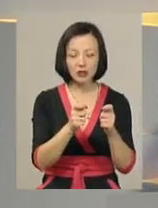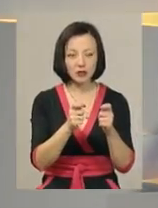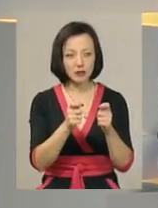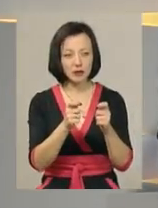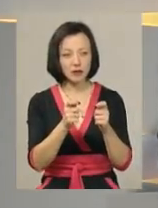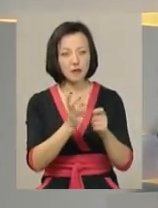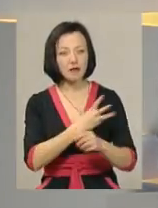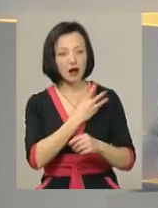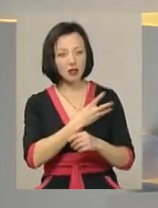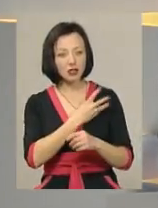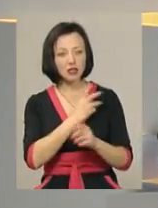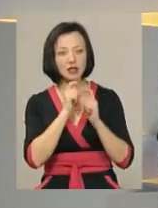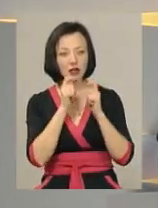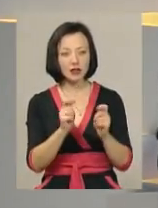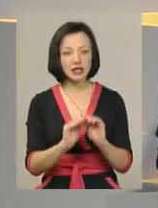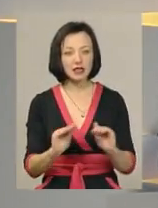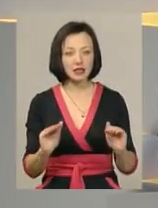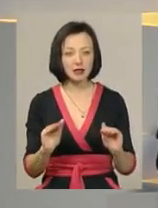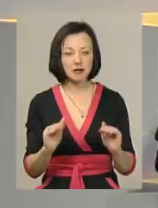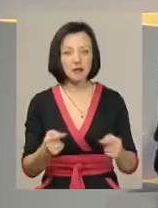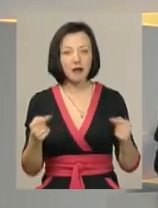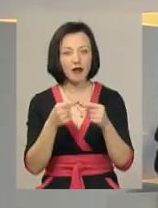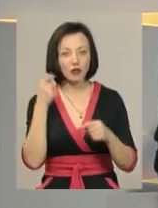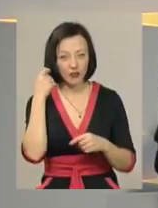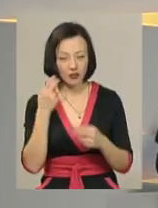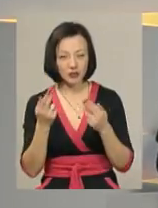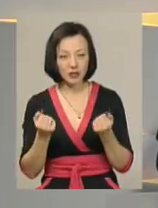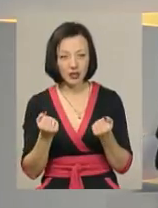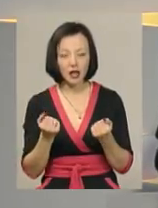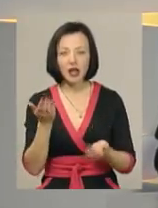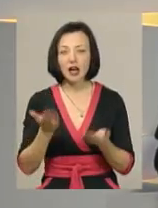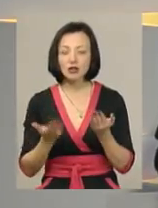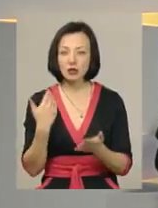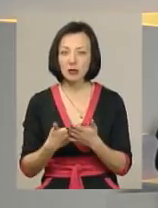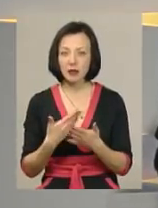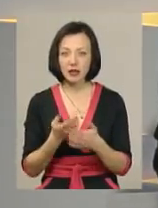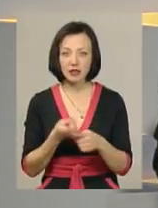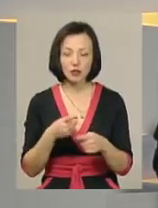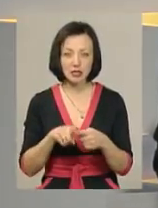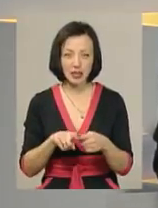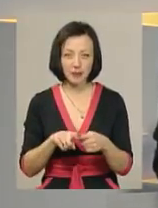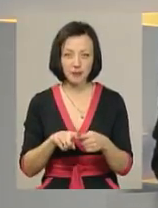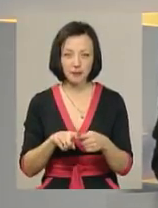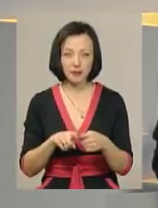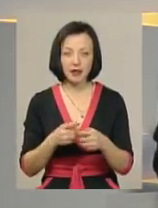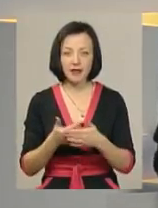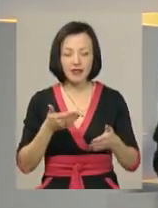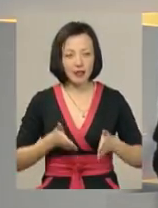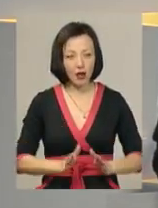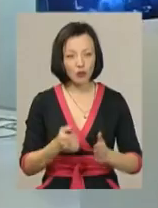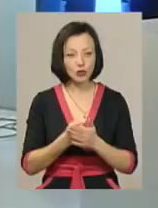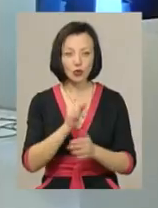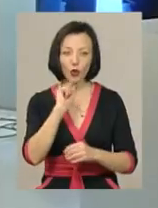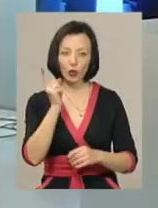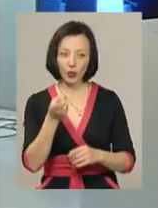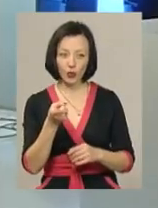Ну бажано дарити діткам певного віку так от якщо наприклад це від народження там до